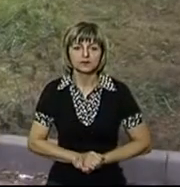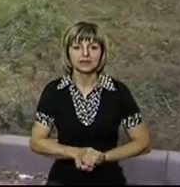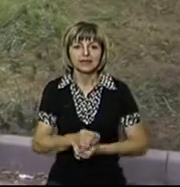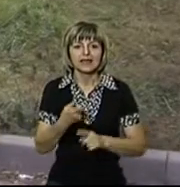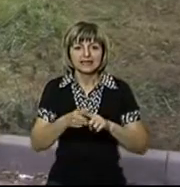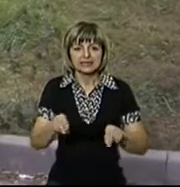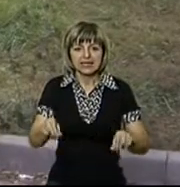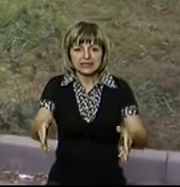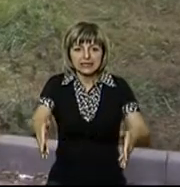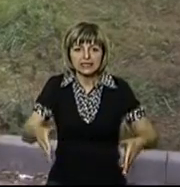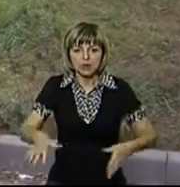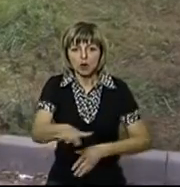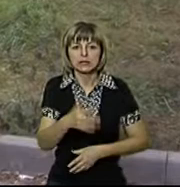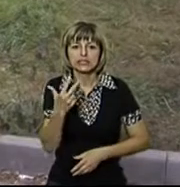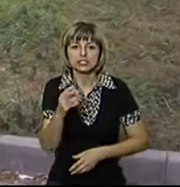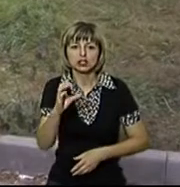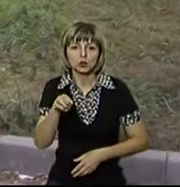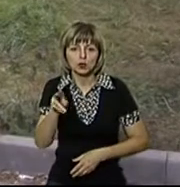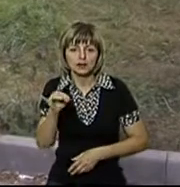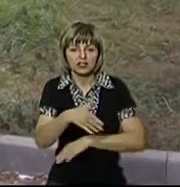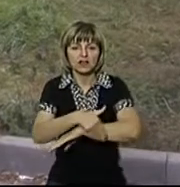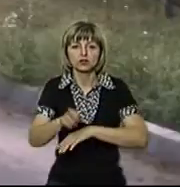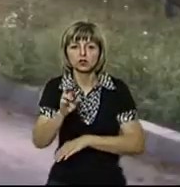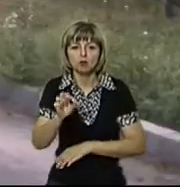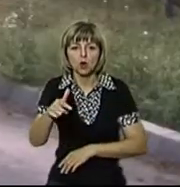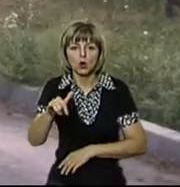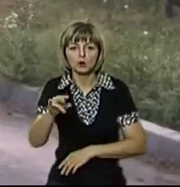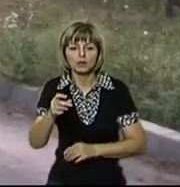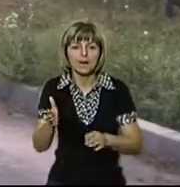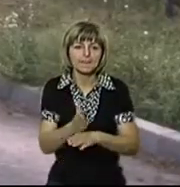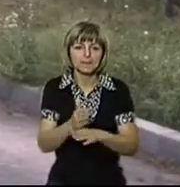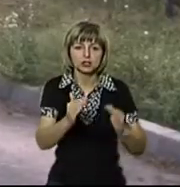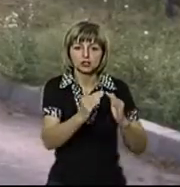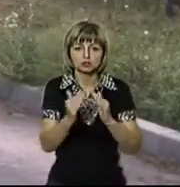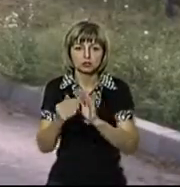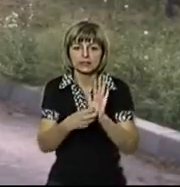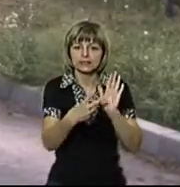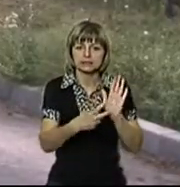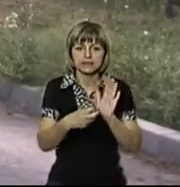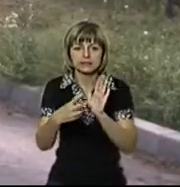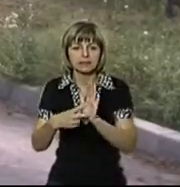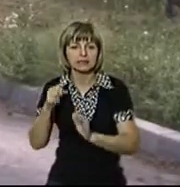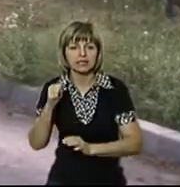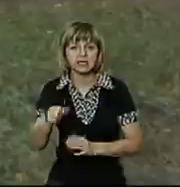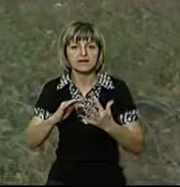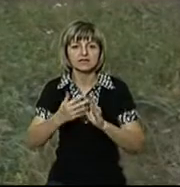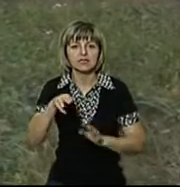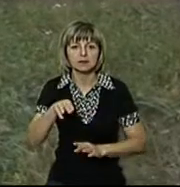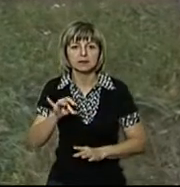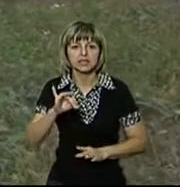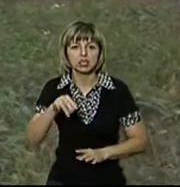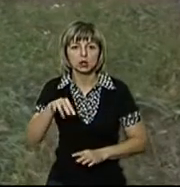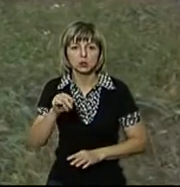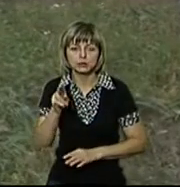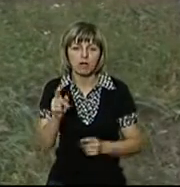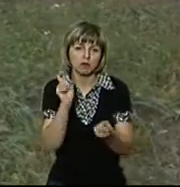Цей клаптик землі площею 3 сотих, що на вулиці Івана Богуна між будинками 17 та 17А у Прилуцькому, розсварив